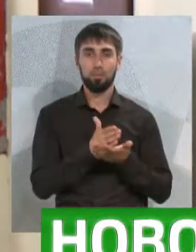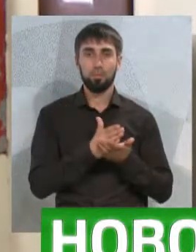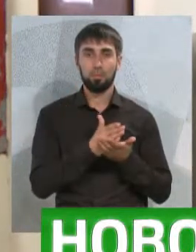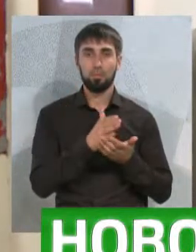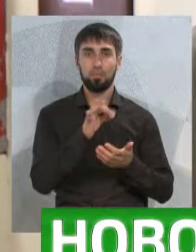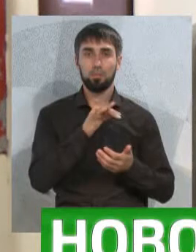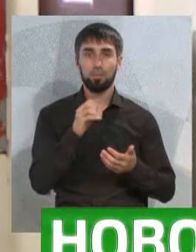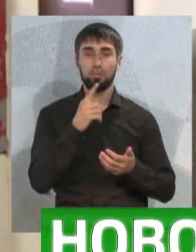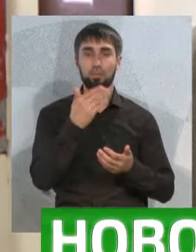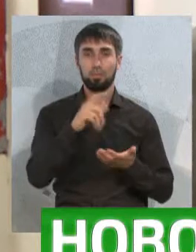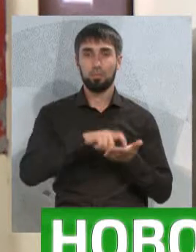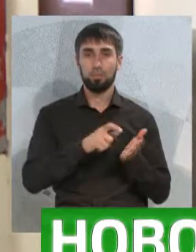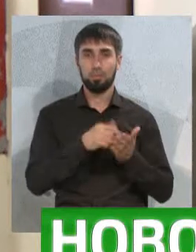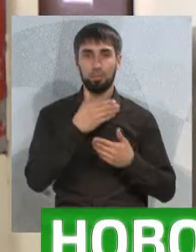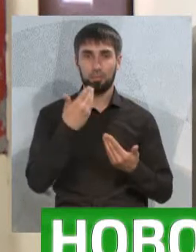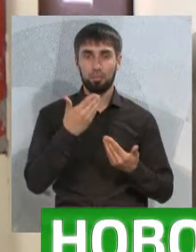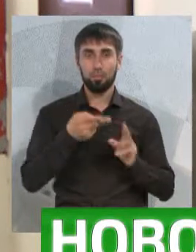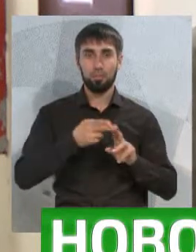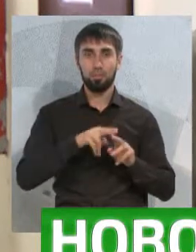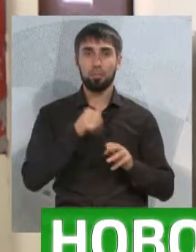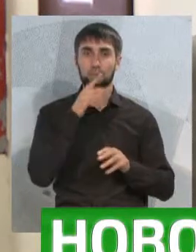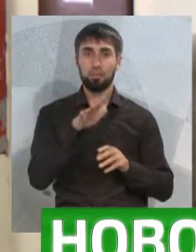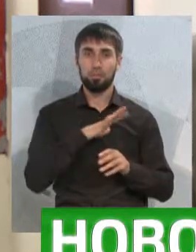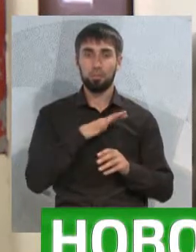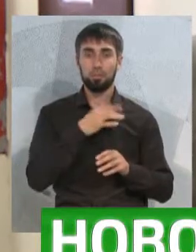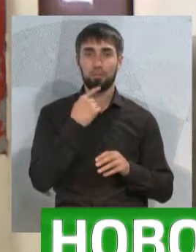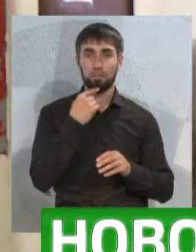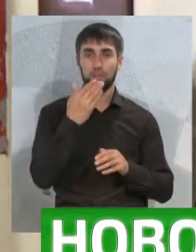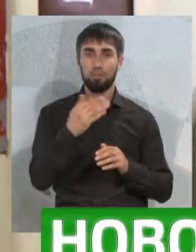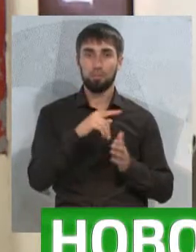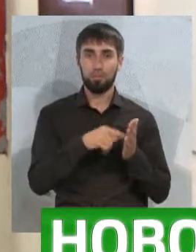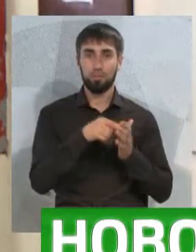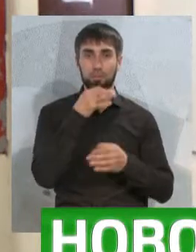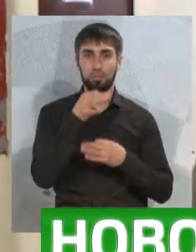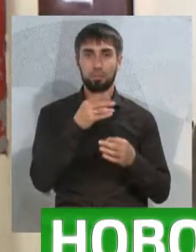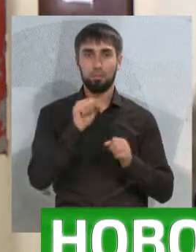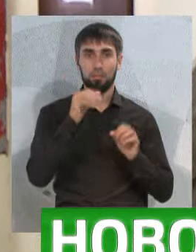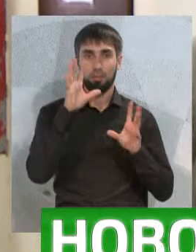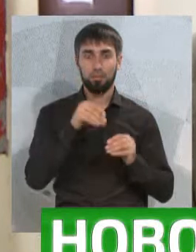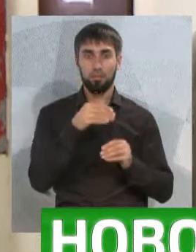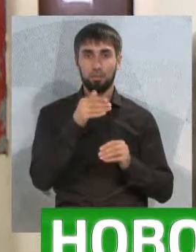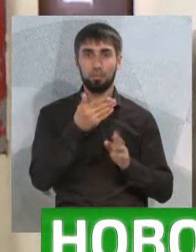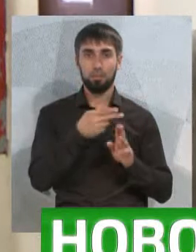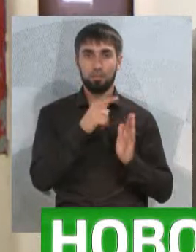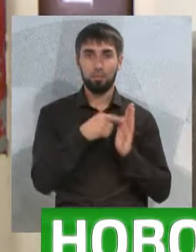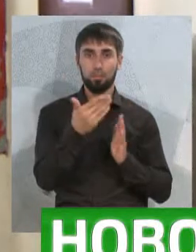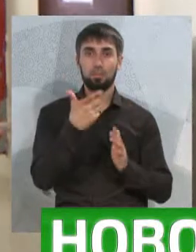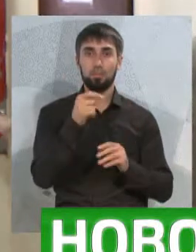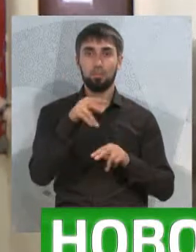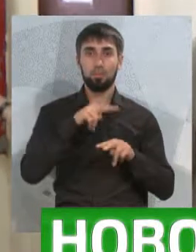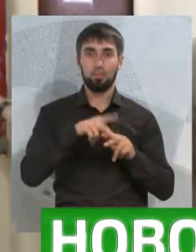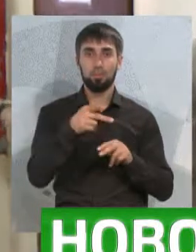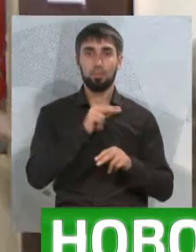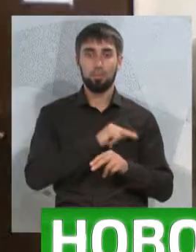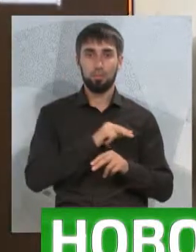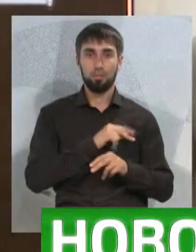комнаты. Поэтому у них как бы затрудняется ответить на данные вопросы. А все вопросы, которые входят и в их компетенцию, на данный